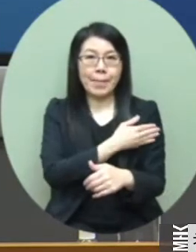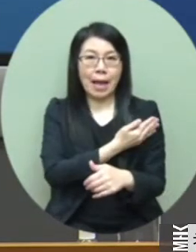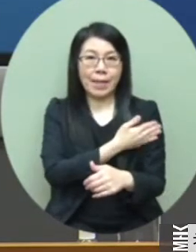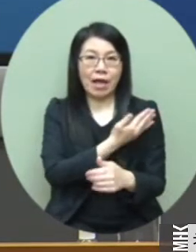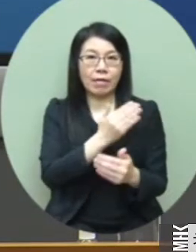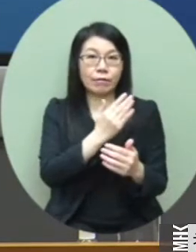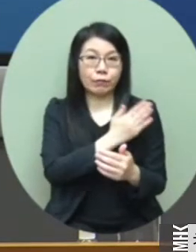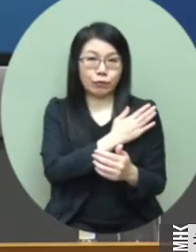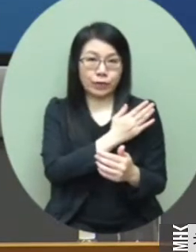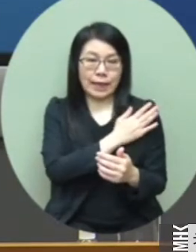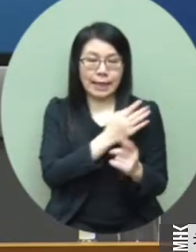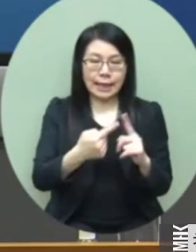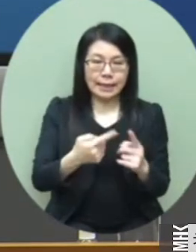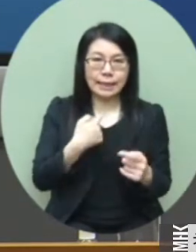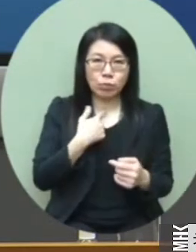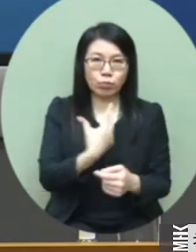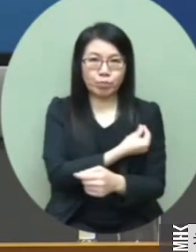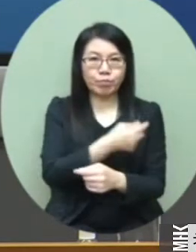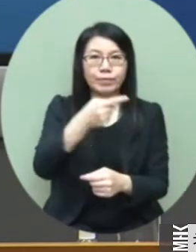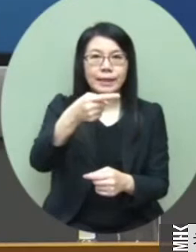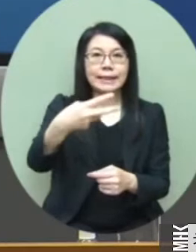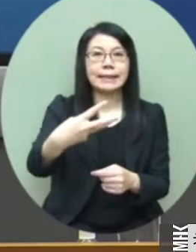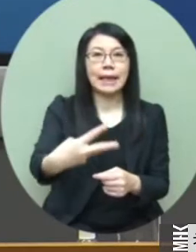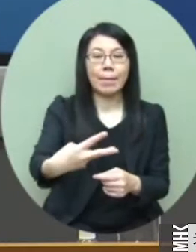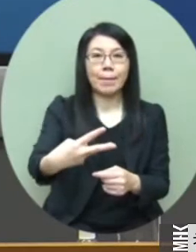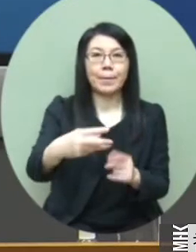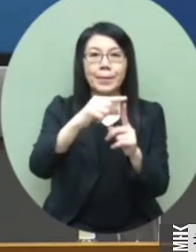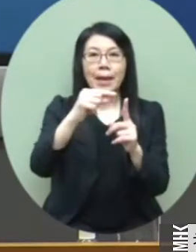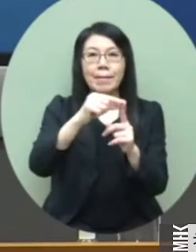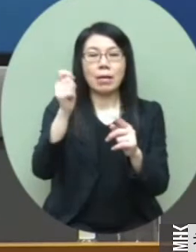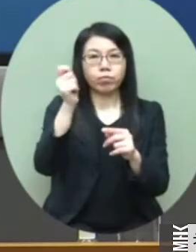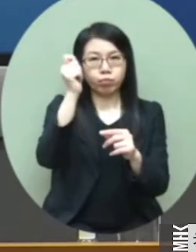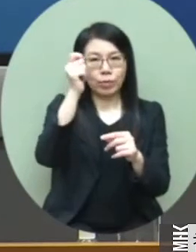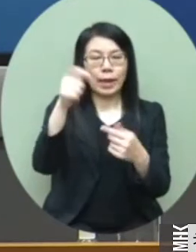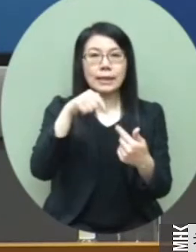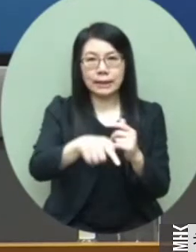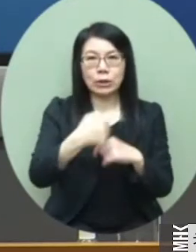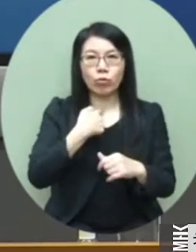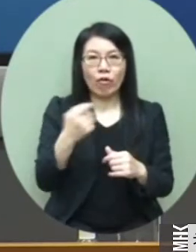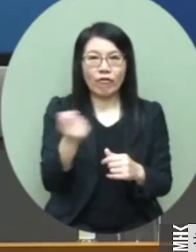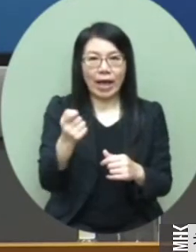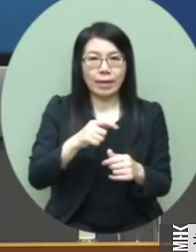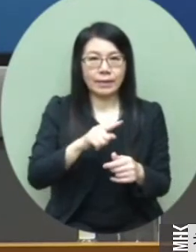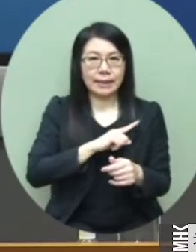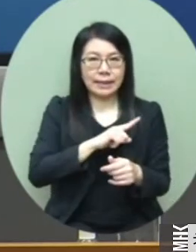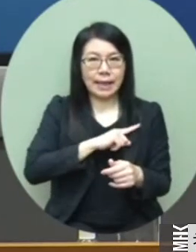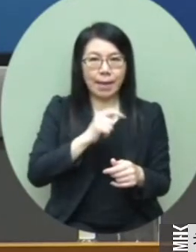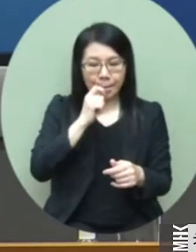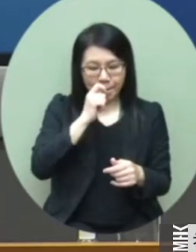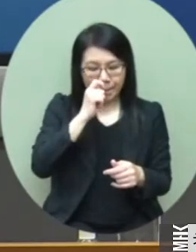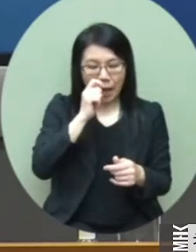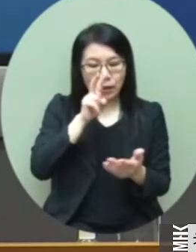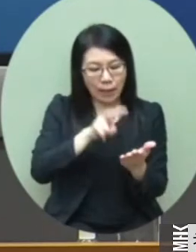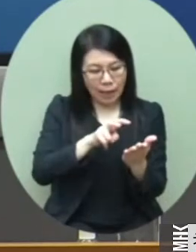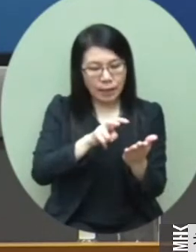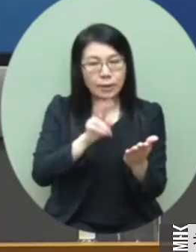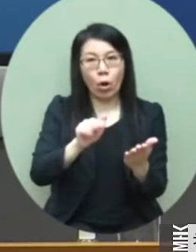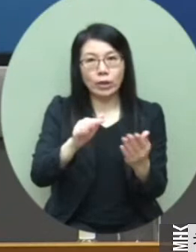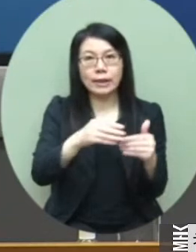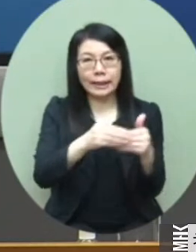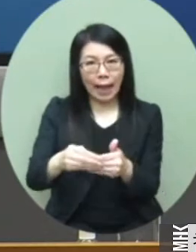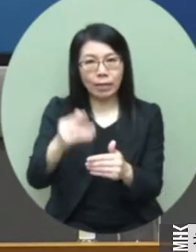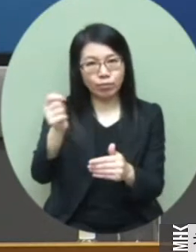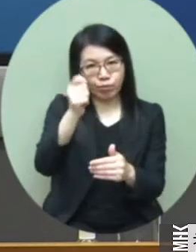係接種咗3劑嘅疫苗啦，並喺出團當天咧係進行快速抗原檢測。同埋第